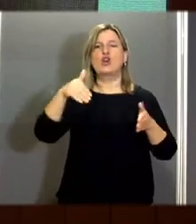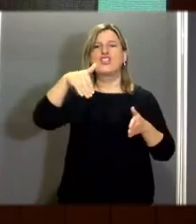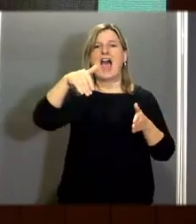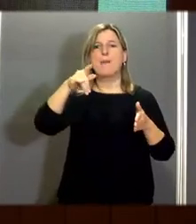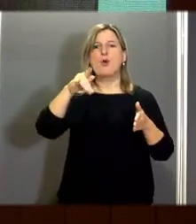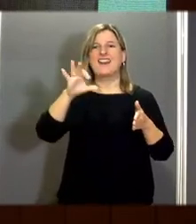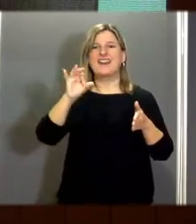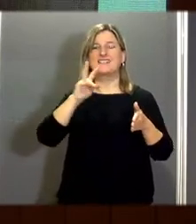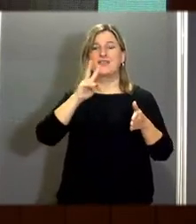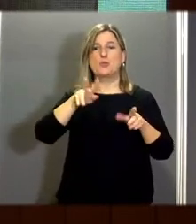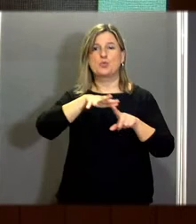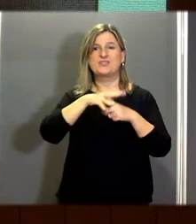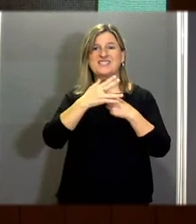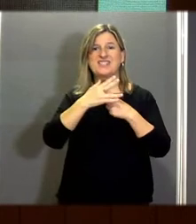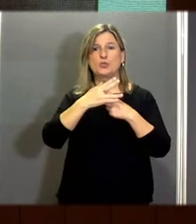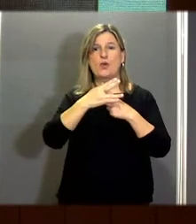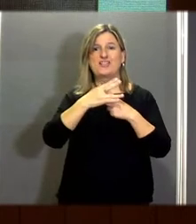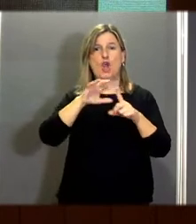una situació d'opressió